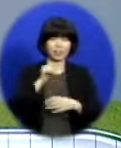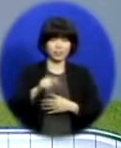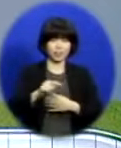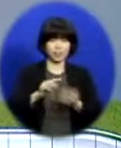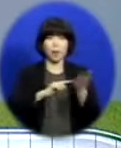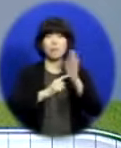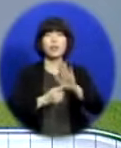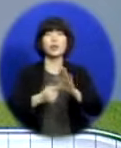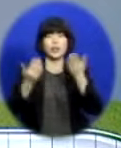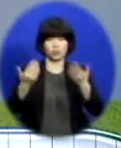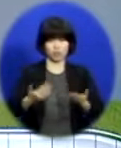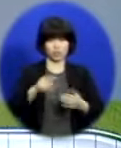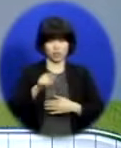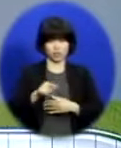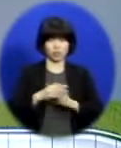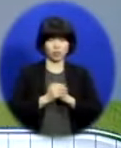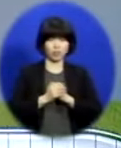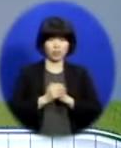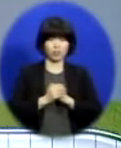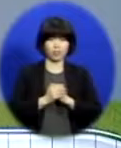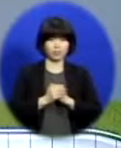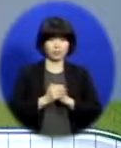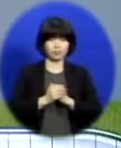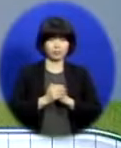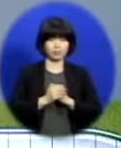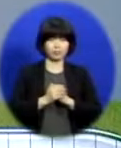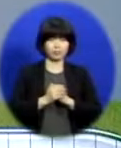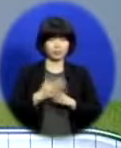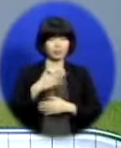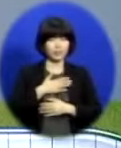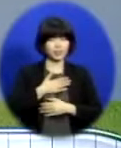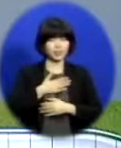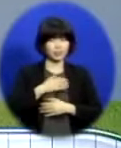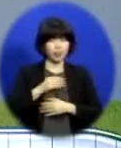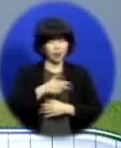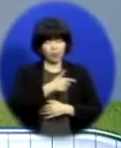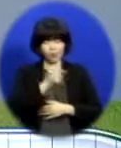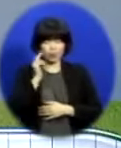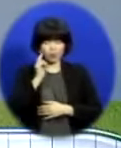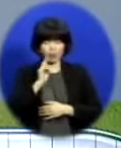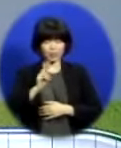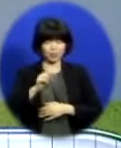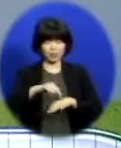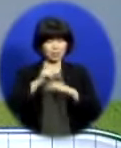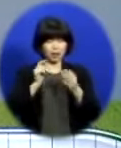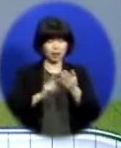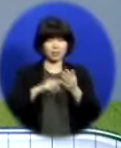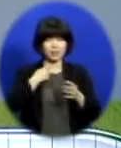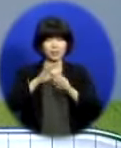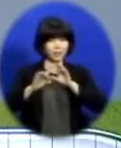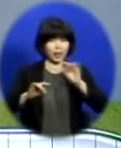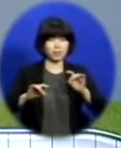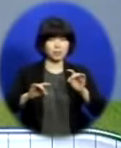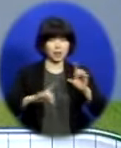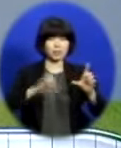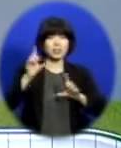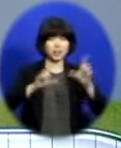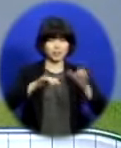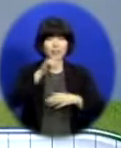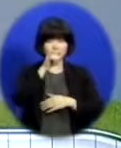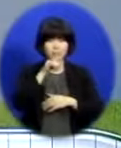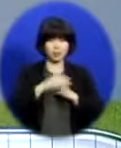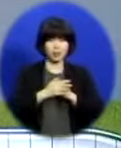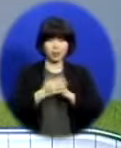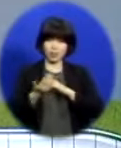주신다는 겁니다 저는 굉장히 마음에 갈급한 상태 있었어요